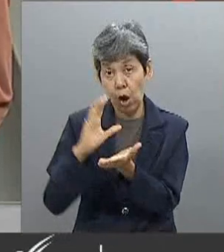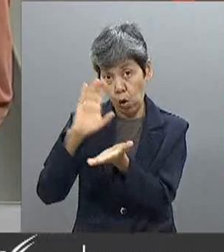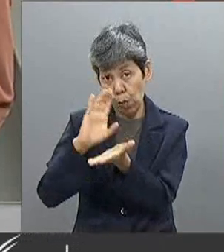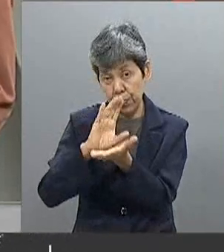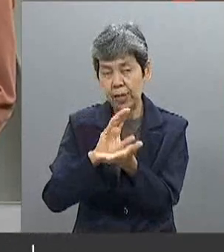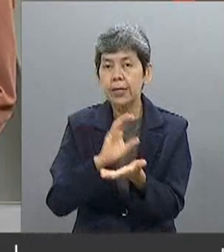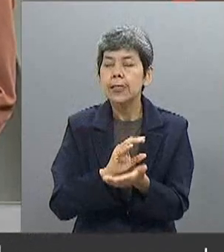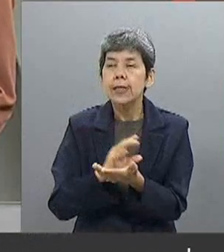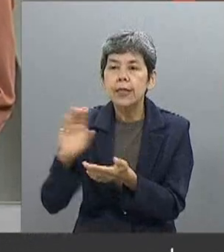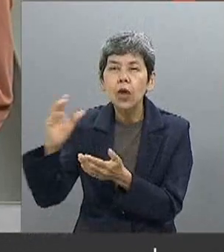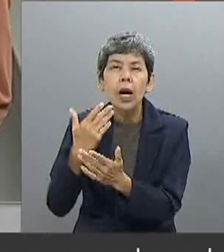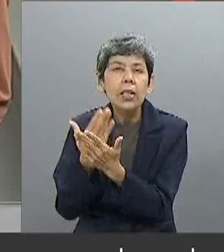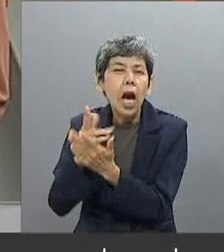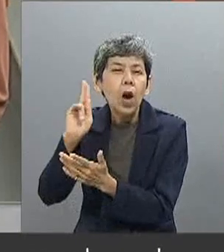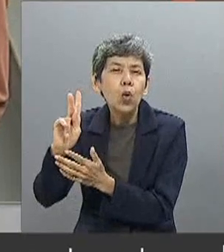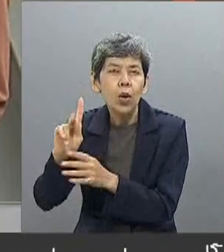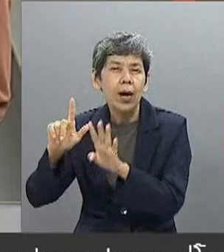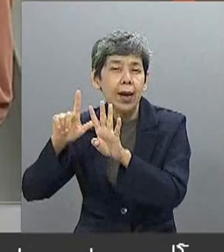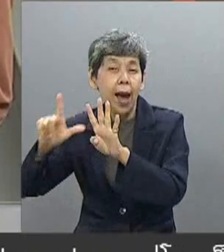เต็มใจที่จะมาพร้อมกับเดือนกรกฎาคมนะคะประกอบกับการเตรียมปลดล็อคธุรกิจที่เรียกว่ากลุ่มสีแดงที่บอกว่าเสียงมากกับการรวมตัวของประชาชนอยู่เหมือนกันแต่สัญญาณจากรองนายกรัฐมนตรีสมคิดอย่างที่ได้ฟังเมื่อสักครู่ก็ทำให้เชื่อว่าอาจจะมีโอกาสเปิดรับนักท่องเที่ยวต่างชาติแบบจำกัดแล้วก็ควบคุมอย่างเต็มที่ว่าคนที่มาน่าจะต้องปลอดโรคด้วยนะคะแต่เอาจริงๆตอนนี้ถือว่ายังลังเลกันอยู่นะคะเพราะฉะนั้นตลาดในประเทศก็ยังถือว่ามีความสำคัญอันดับหนึ่งในตอนนี้ค่ะและรัฐกำลังทำแพ็คเกจท่องเที่ยวโดยจะเอางบประมาณเนี่ยไปหยิบมาจากเงินกู้4